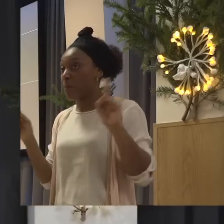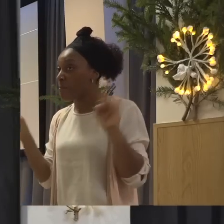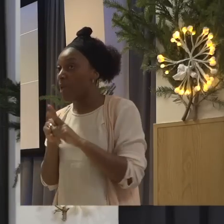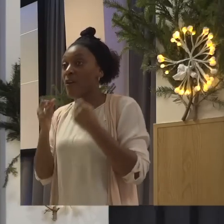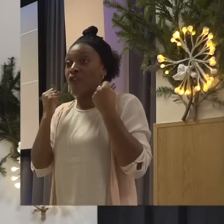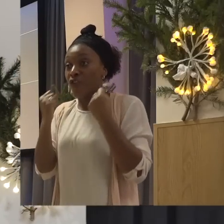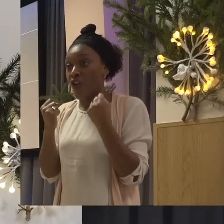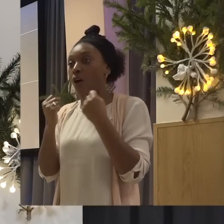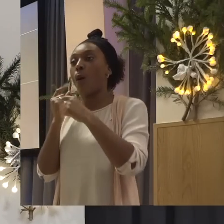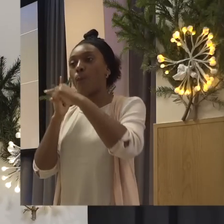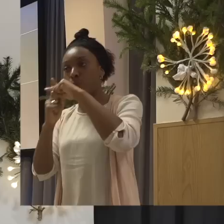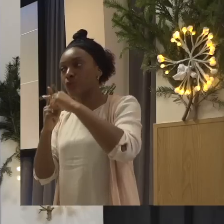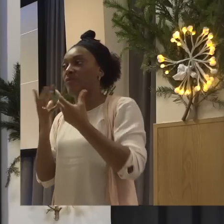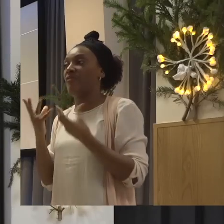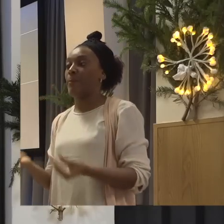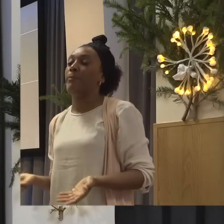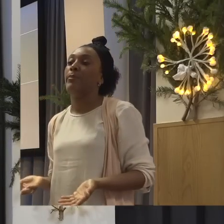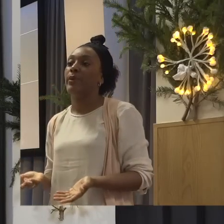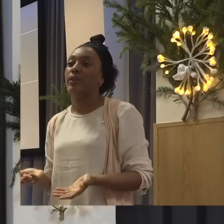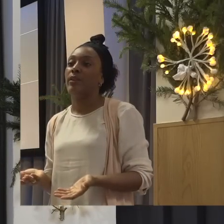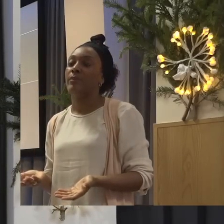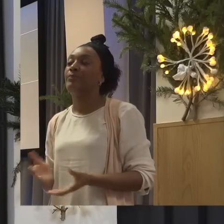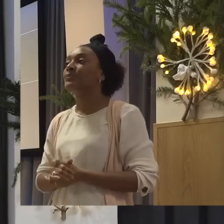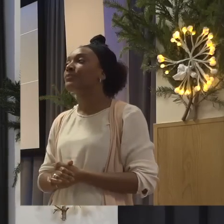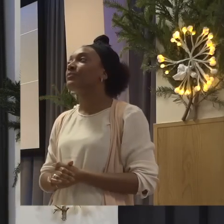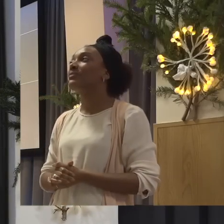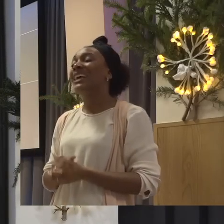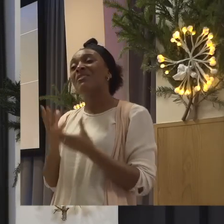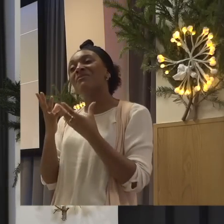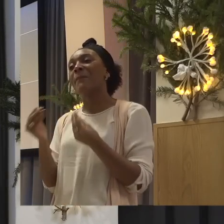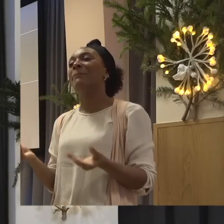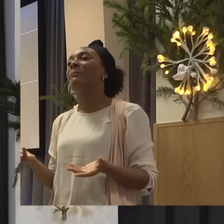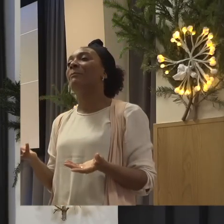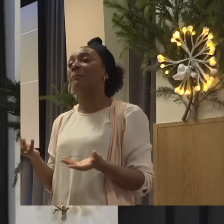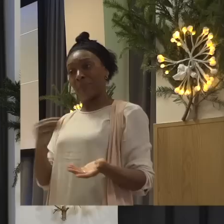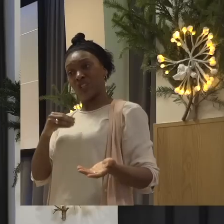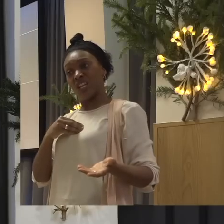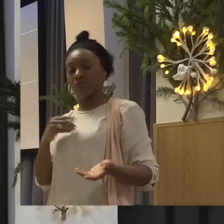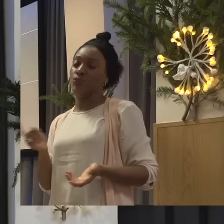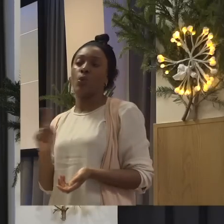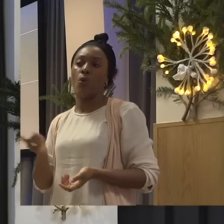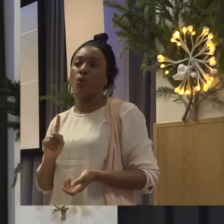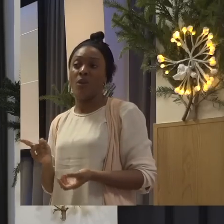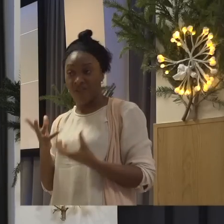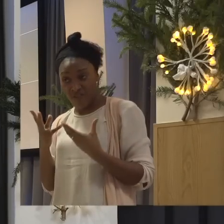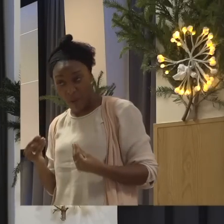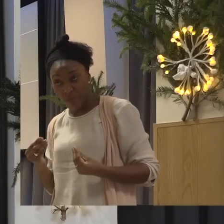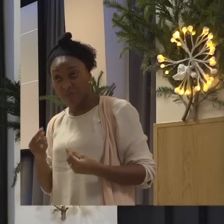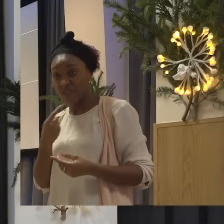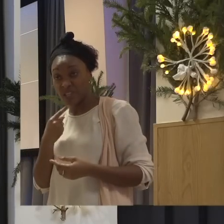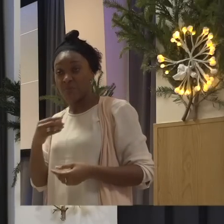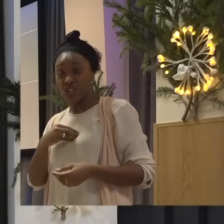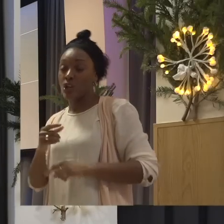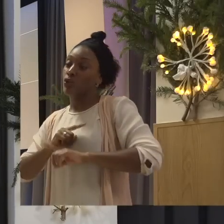que beaucoup occultent. La faiblesse n'est pas forcément un péché. La faiblesse est aussi tout ce qu'on